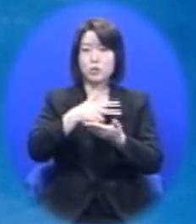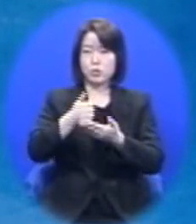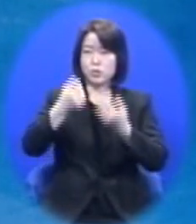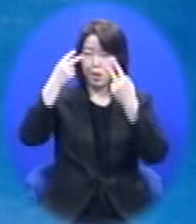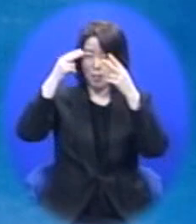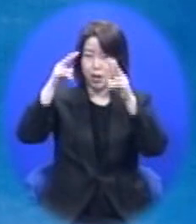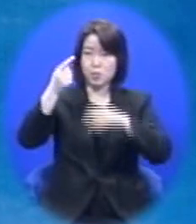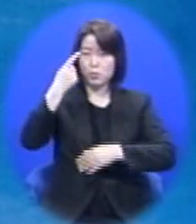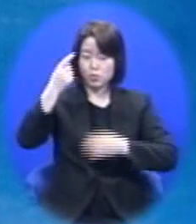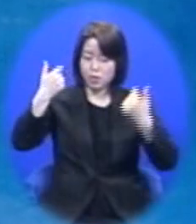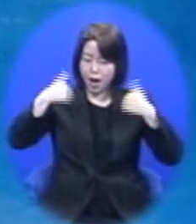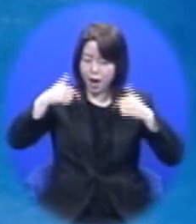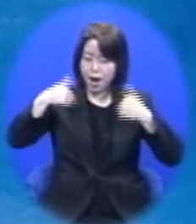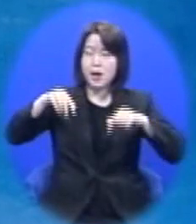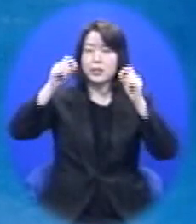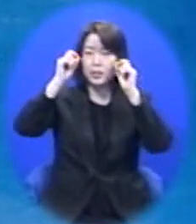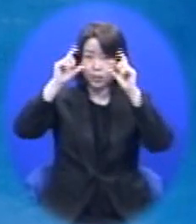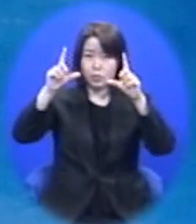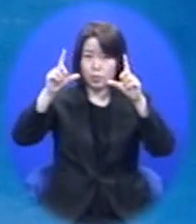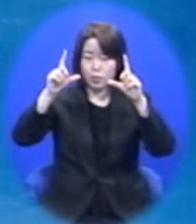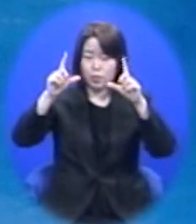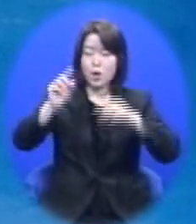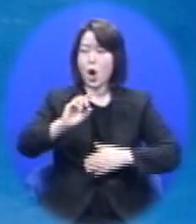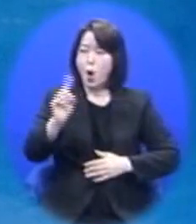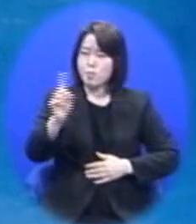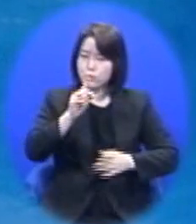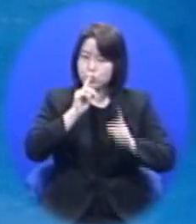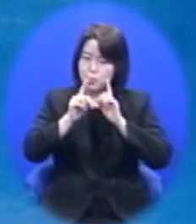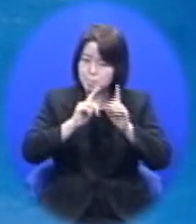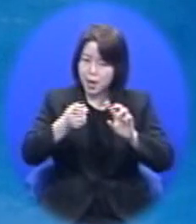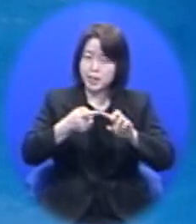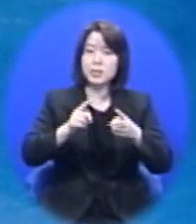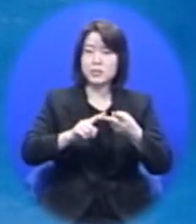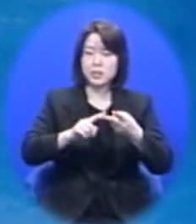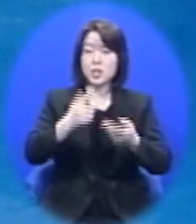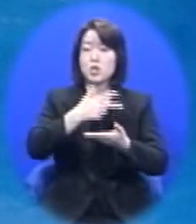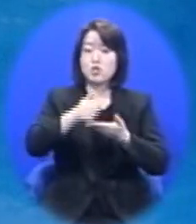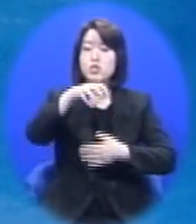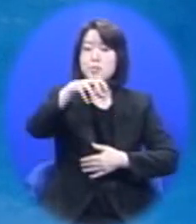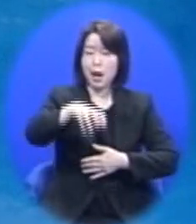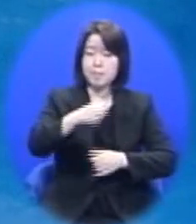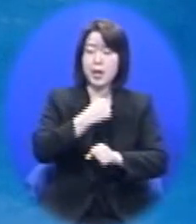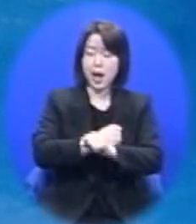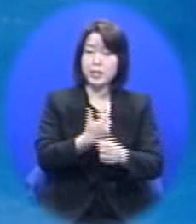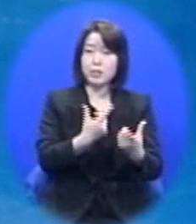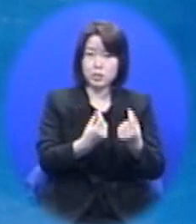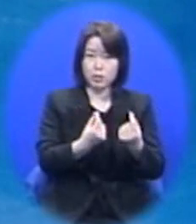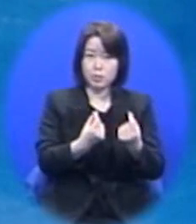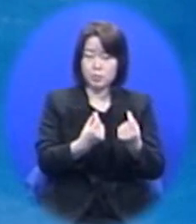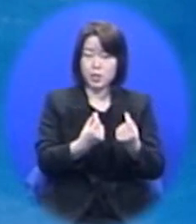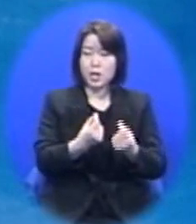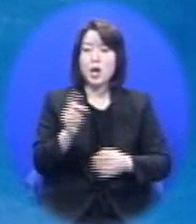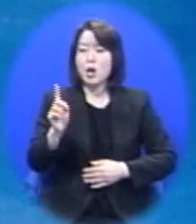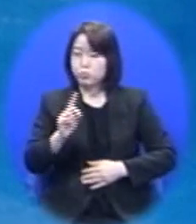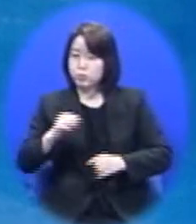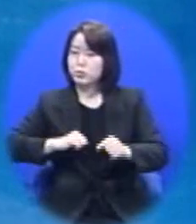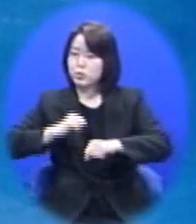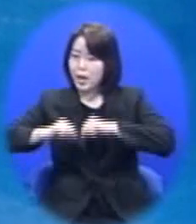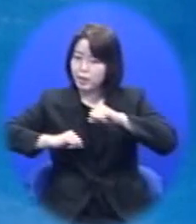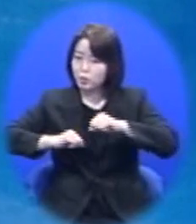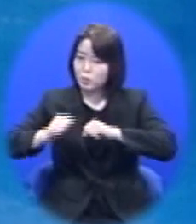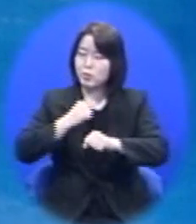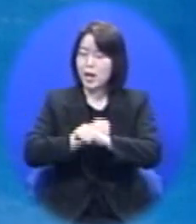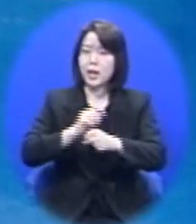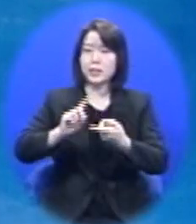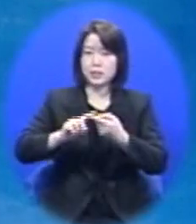뜨고 무슨 말을 하든지 주님을 주님 앞에서 하는 것처럼, 무슨 행동을 하든지 늘 주님과 함께 하는 것처럼